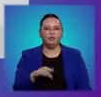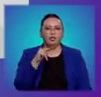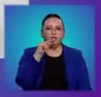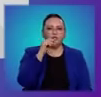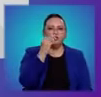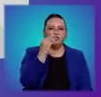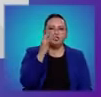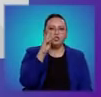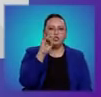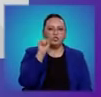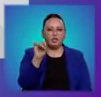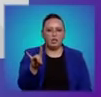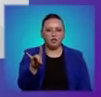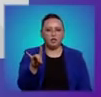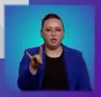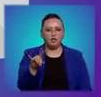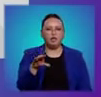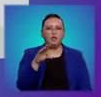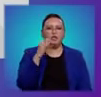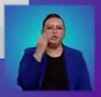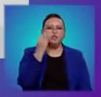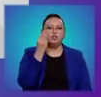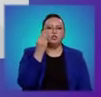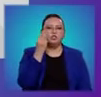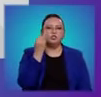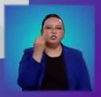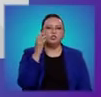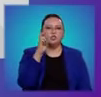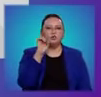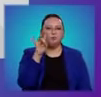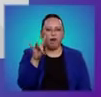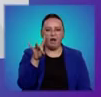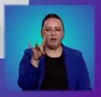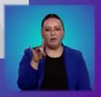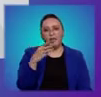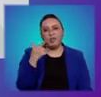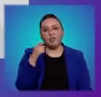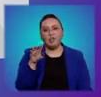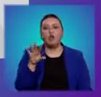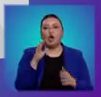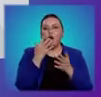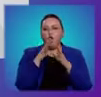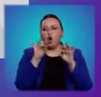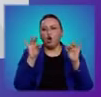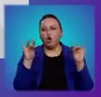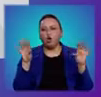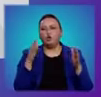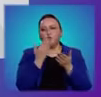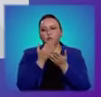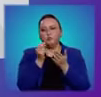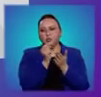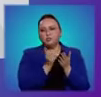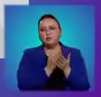нь дараагийн үеилүүгээ шилжиж бичигддэг ийм зүйл өгтөл байдаг. Жишээ нь жам гэдэг үгийг Чим А гэж бичсэн